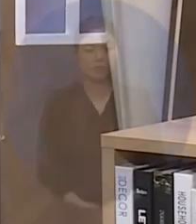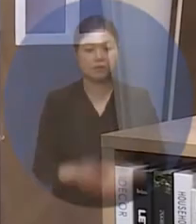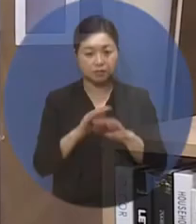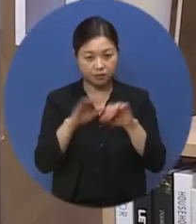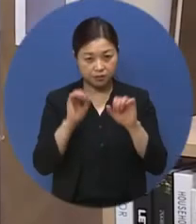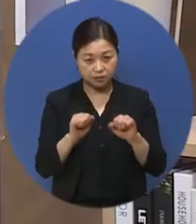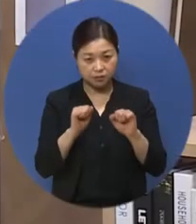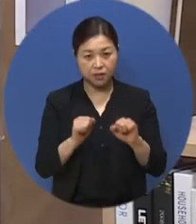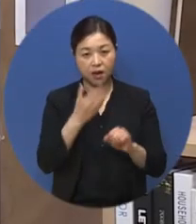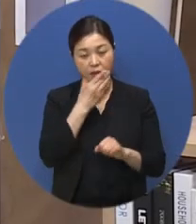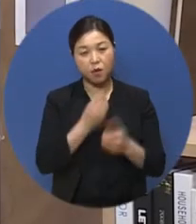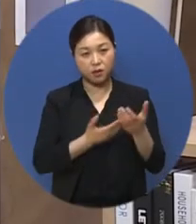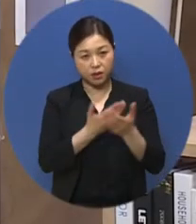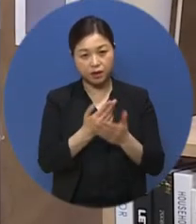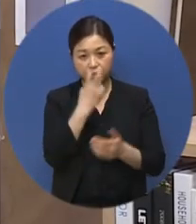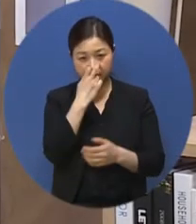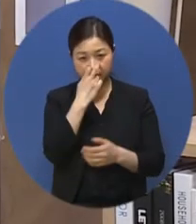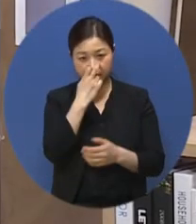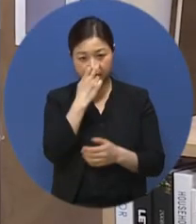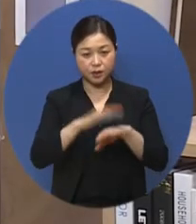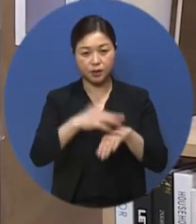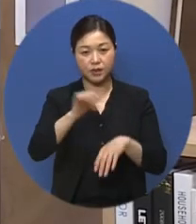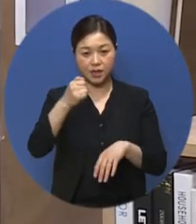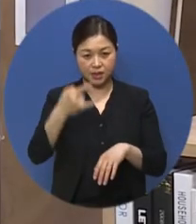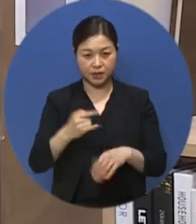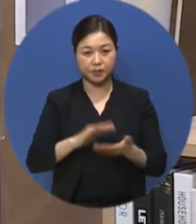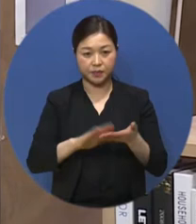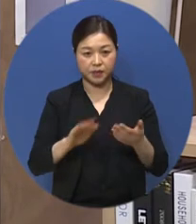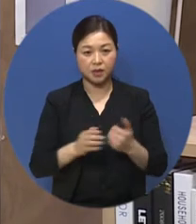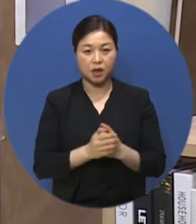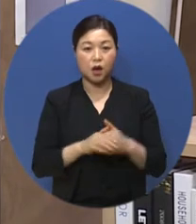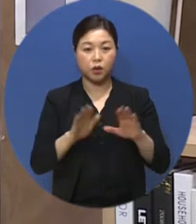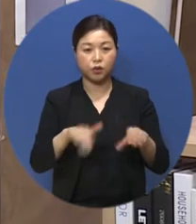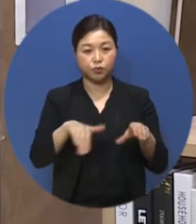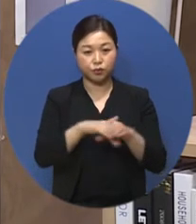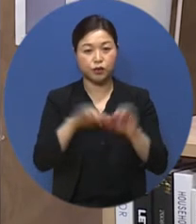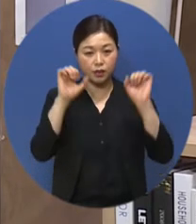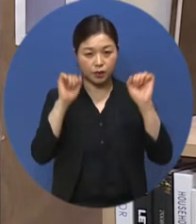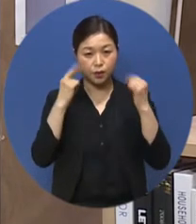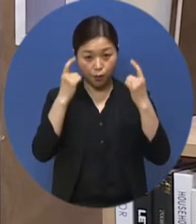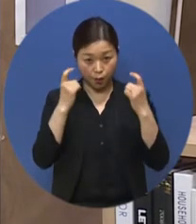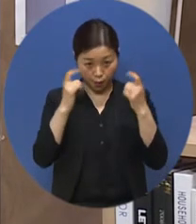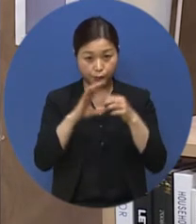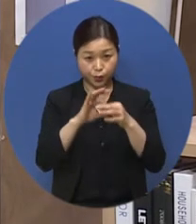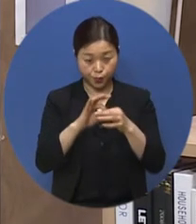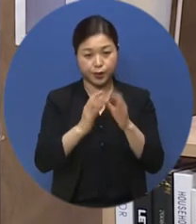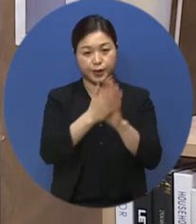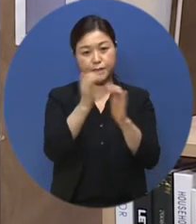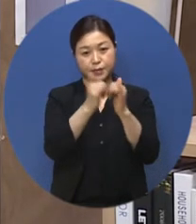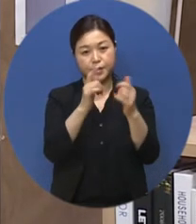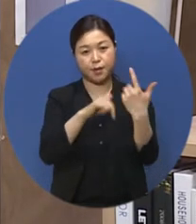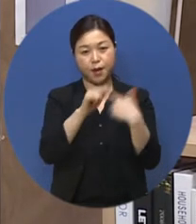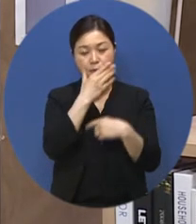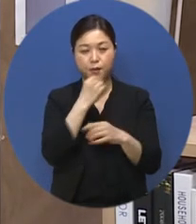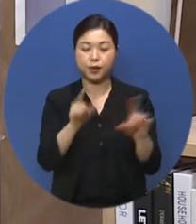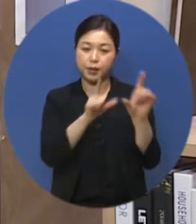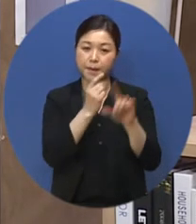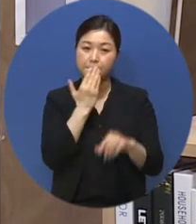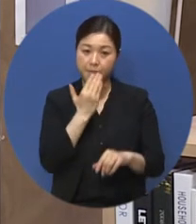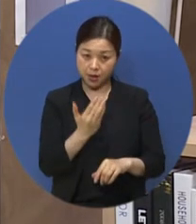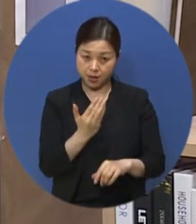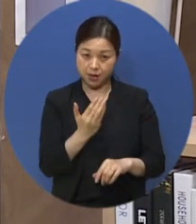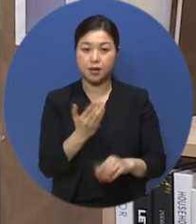안녕하세요. 행복나눔지킴이의 손자입니다. 오늘은 문화와 체육, 관광을 통해 시민들이 보다 더 행복한 삶을 살아갈 수